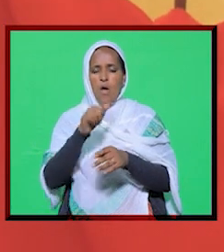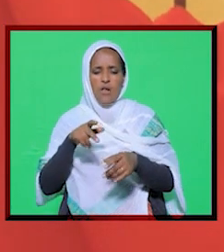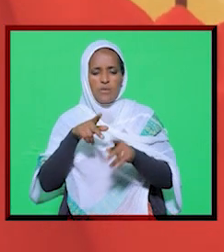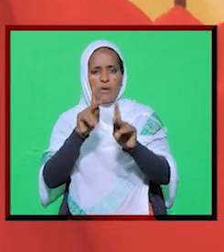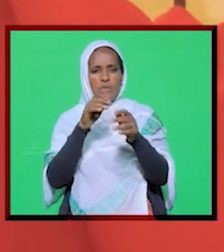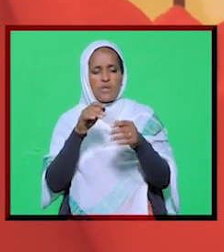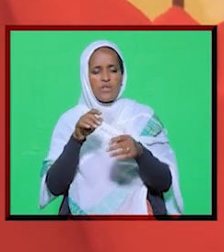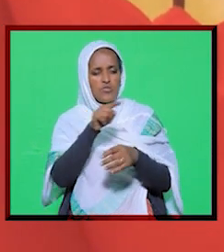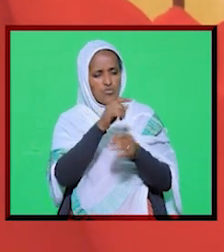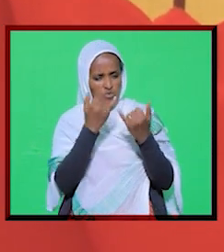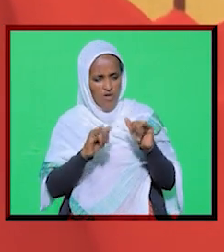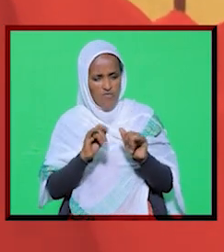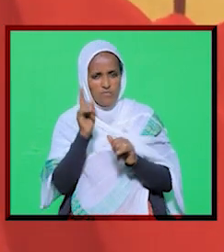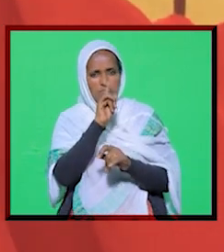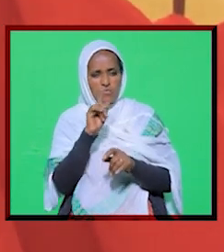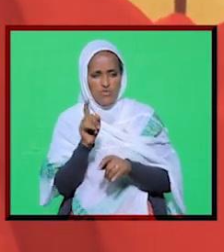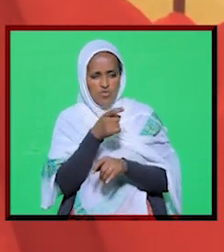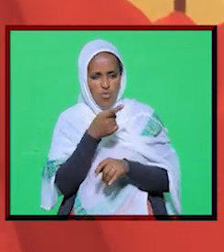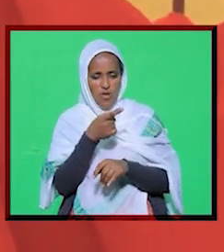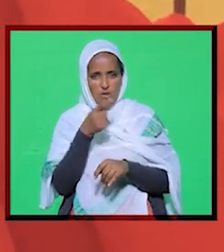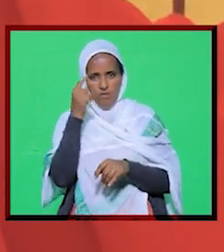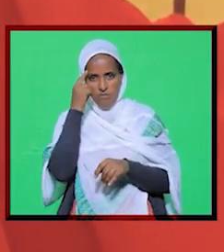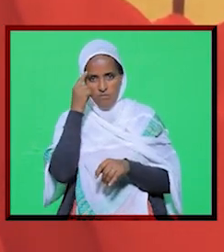ጋር የምካፈለው ምን ስለሆነ ነው ብለው ማሰብ ጀመሩ።